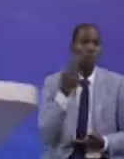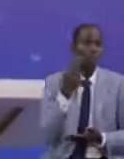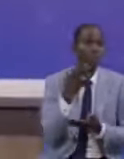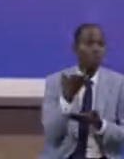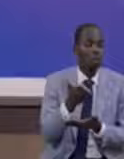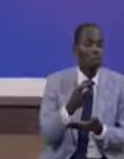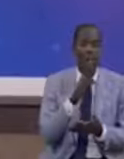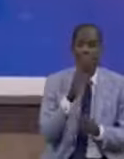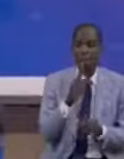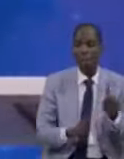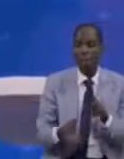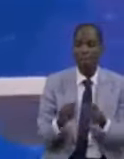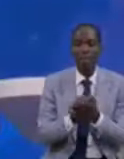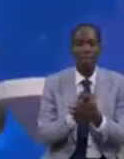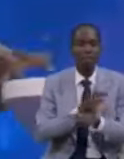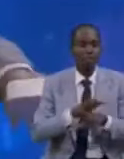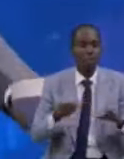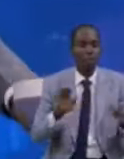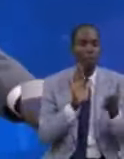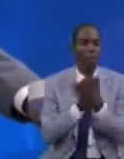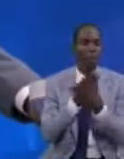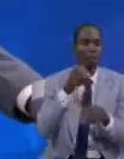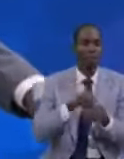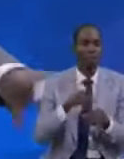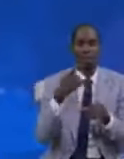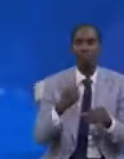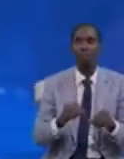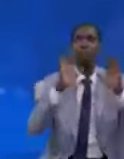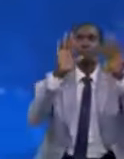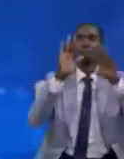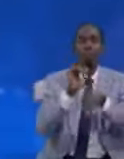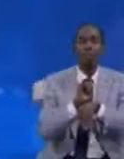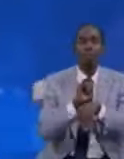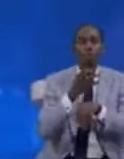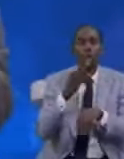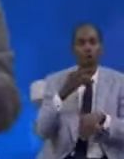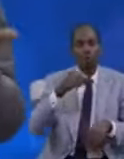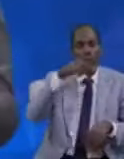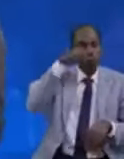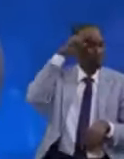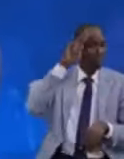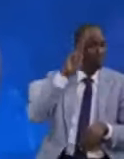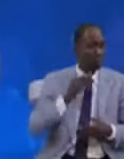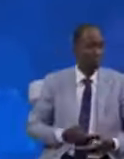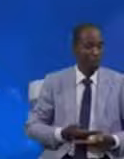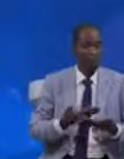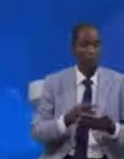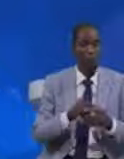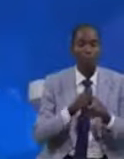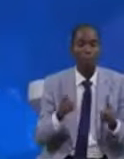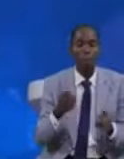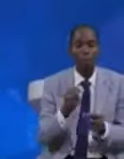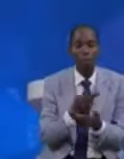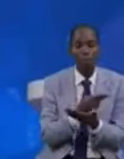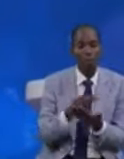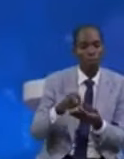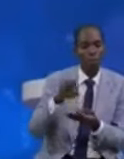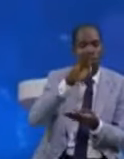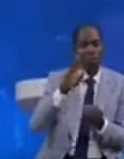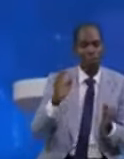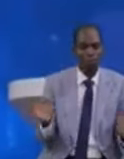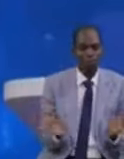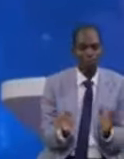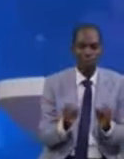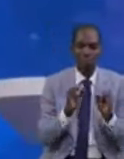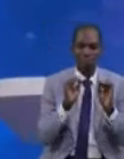pas au miracle de la naissance viginale de Christ mais le Saint-Esprit veut que nous comprenons l'ange de Dieu